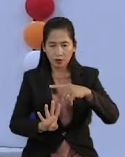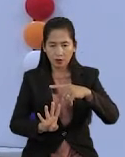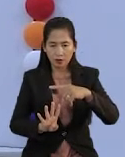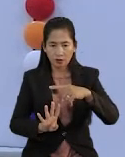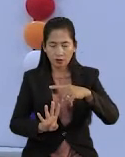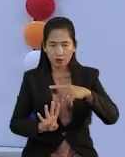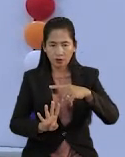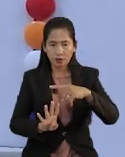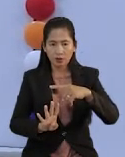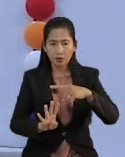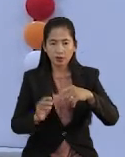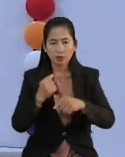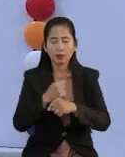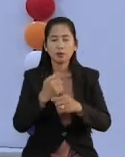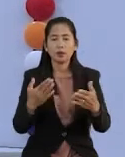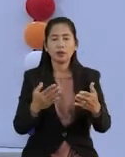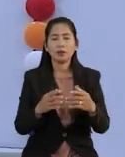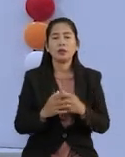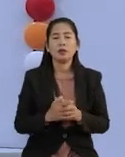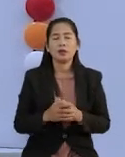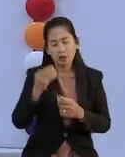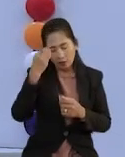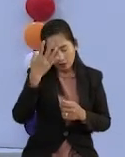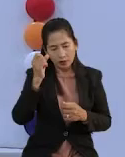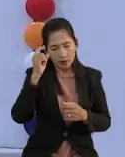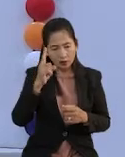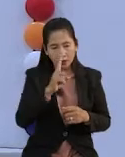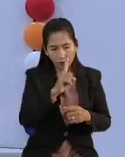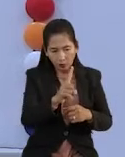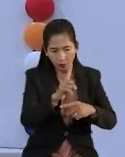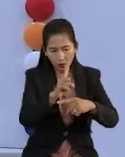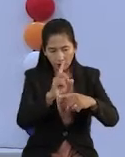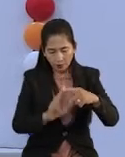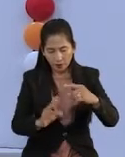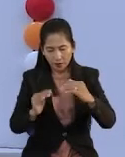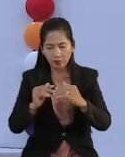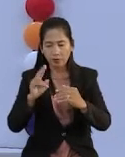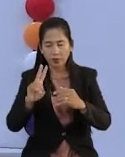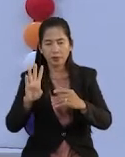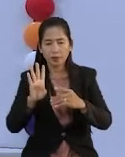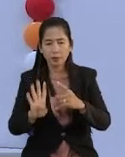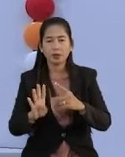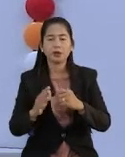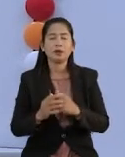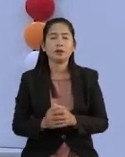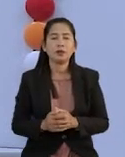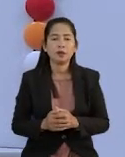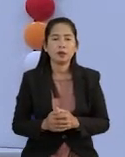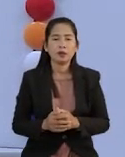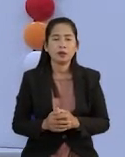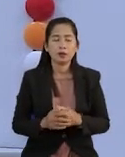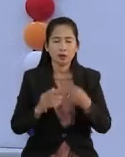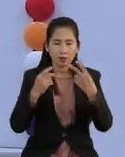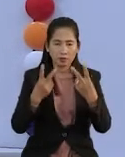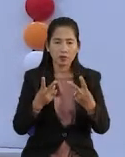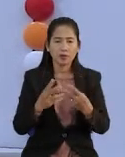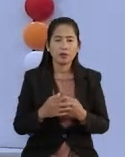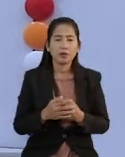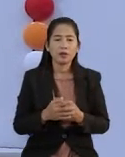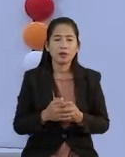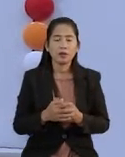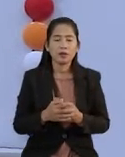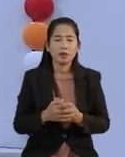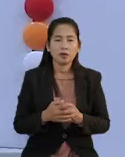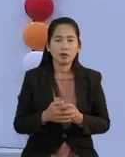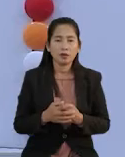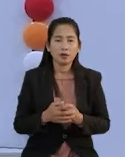bốn ta chân trai phơ bộ mà vị thi ở vậy đầm bay đầm thả mùi phía pi cứ sma nâng pi phía phía bốn chân con mơ